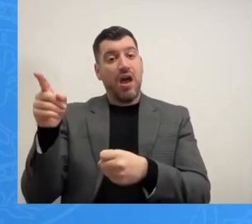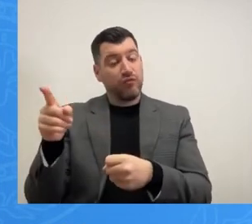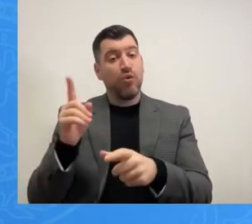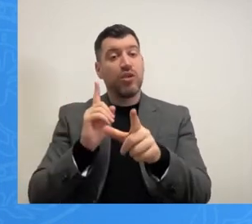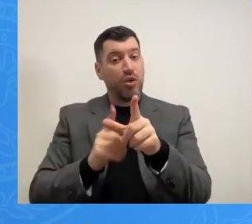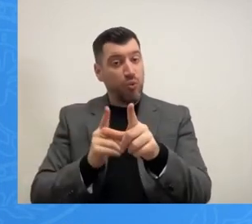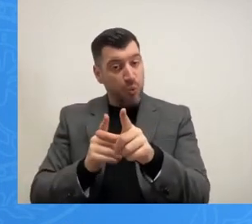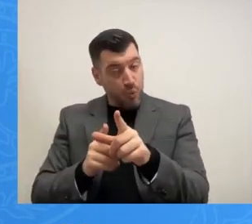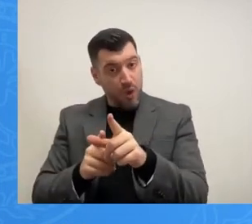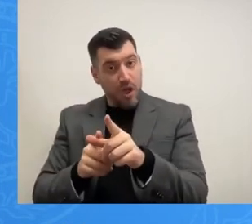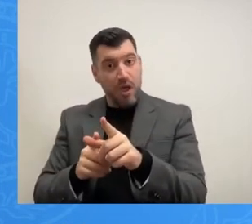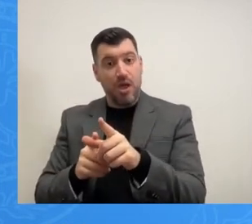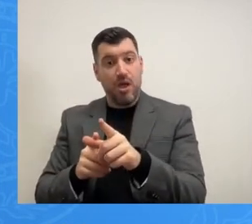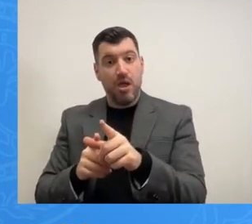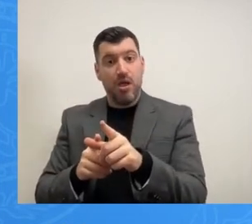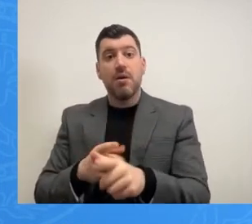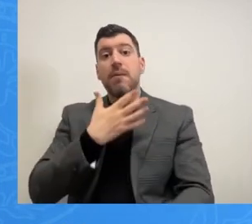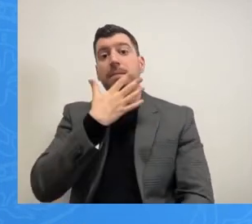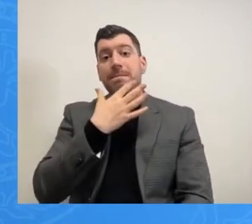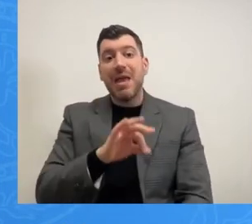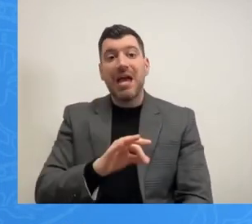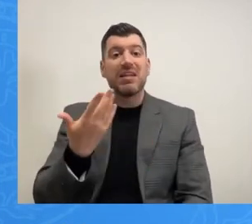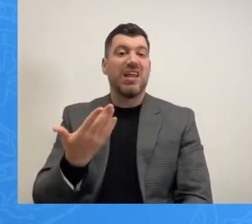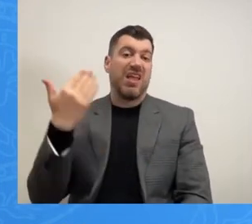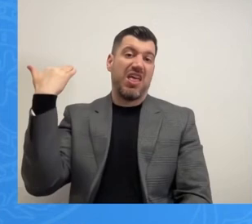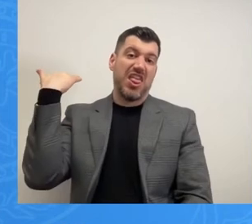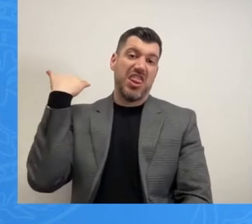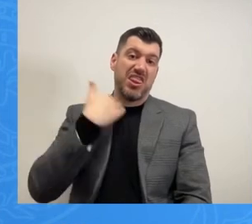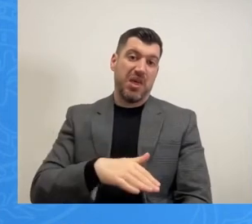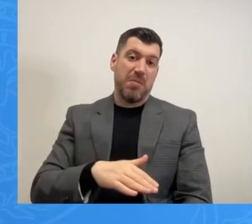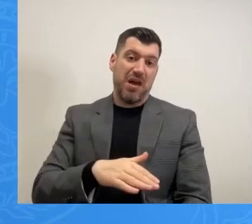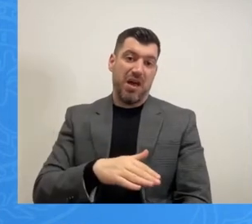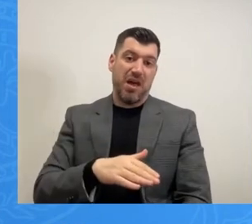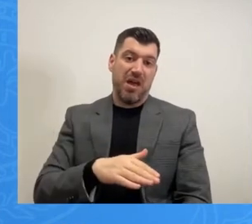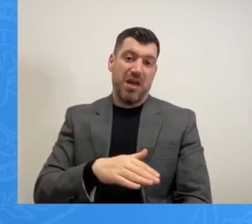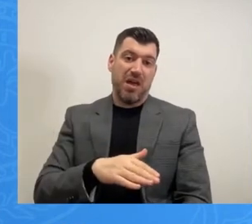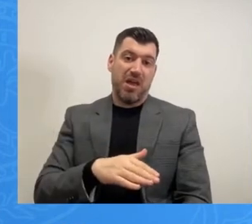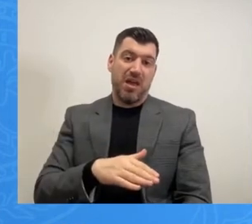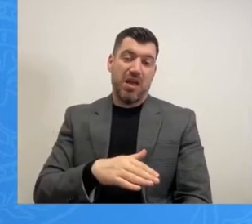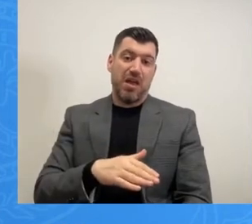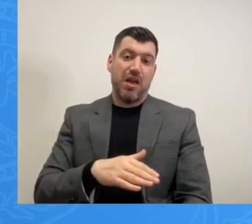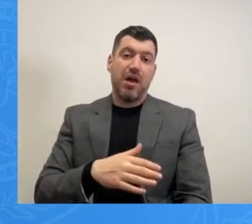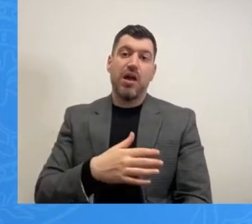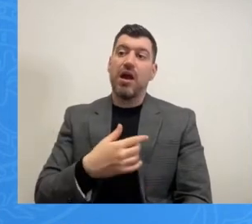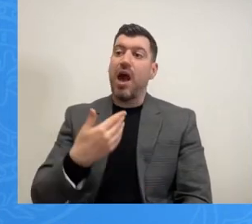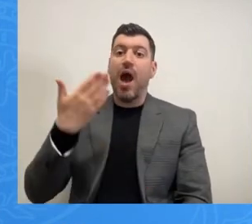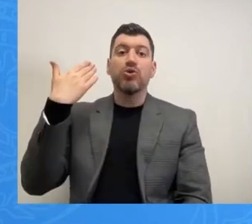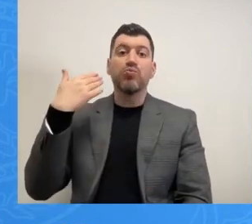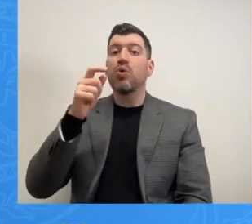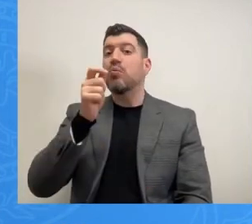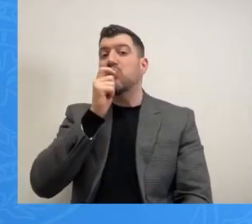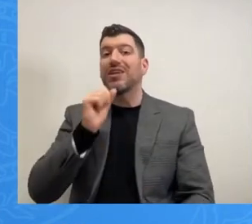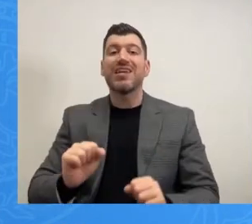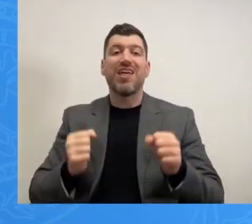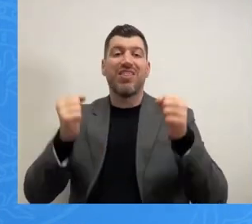ως ένα από τα θύματα των αυταρχικών μέτρων περιορισμού της πολιτικής δράσης που υπήρξαν προεκλογικά από το Δήμο της Αθήνας. Θα